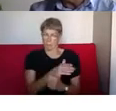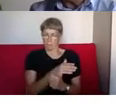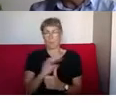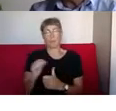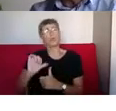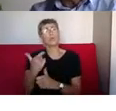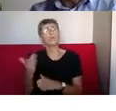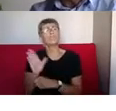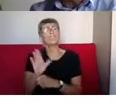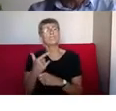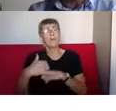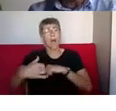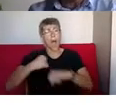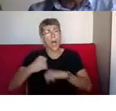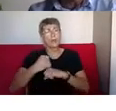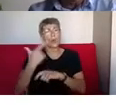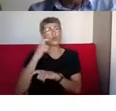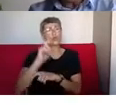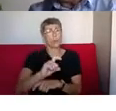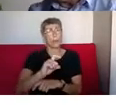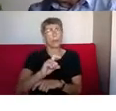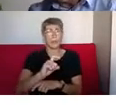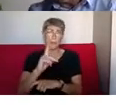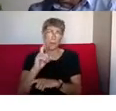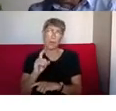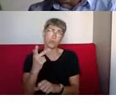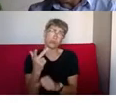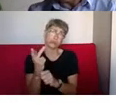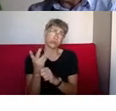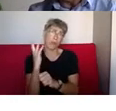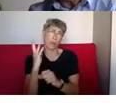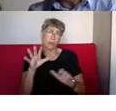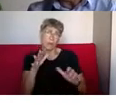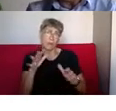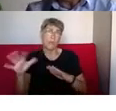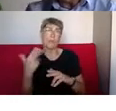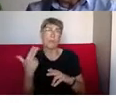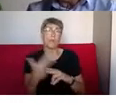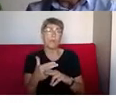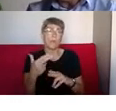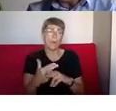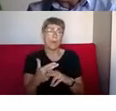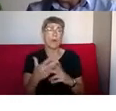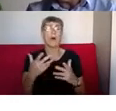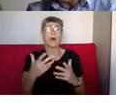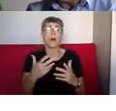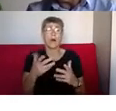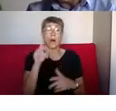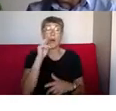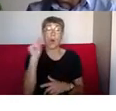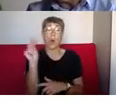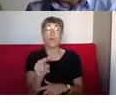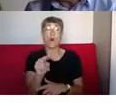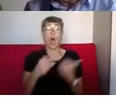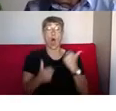un peu particulière de cette semaine qui a été initiée il y a 3-4 ans maintenant, qui s'appelle le Handi Move Emploi. Et vous l'avez à l'écran, si je ne dis pas de